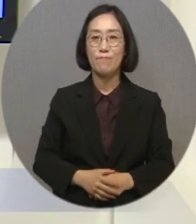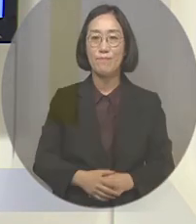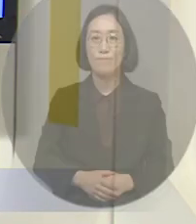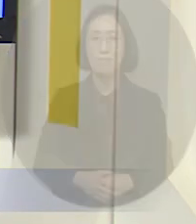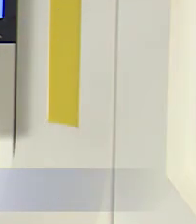있습니다